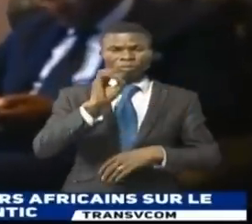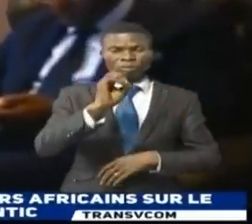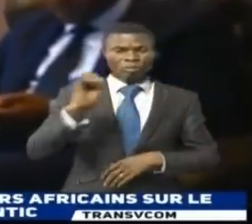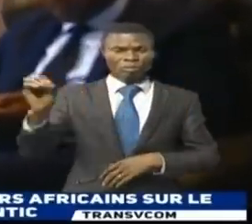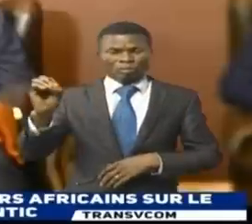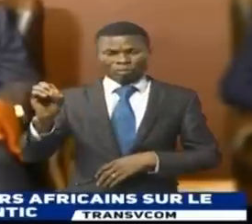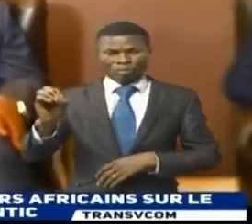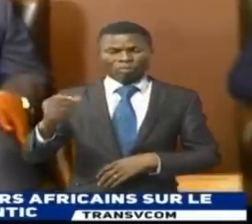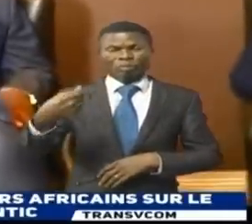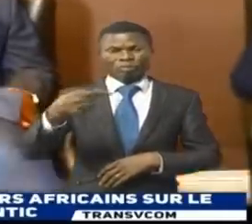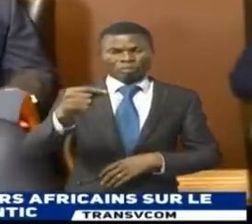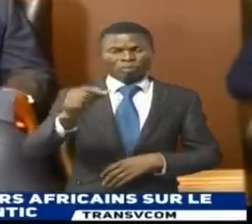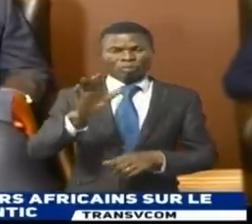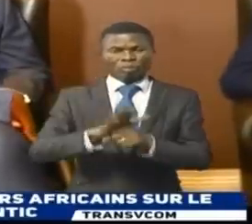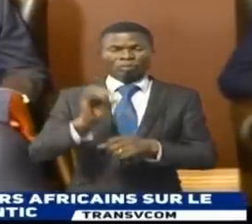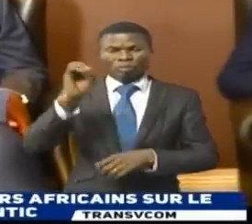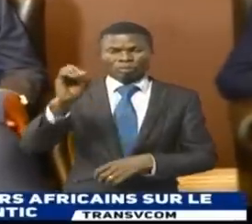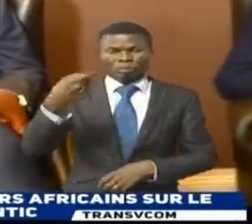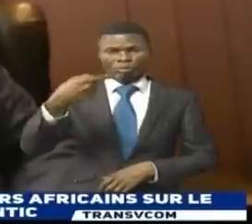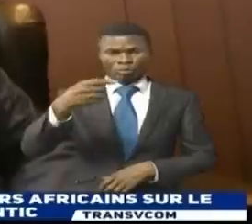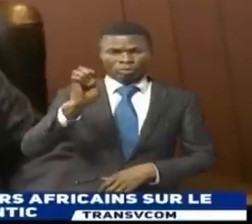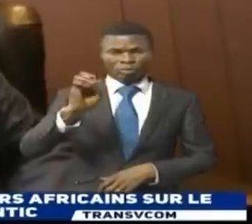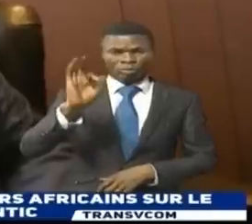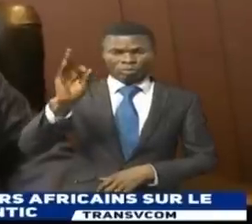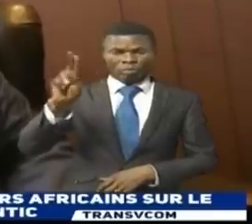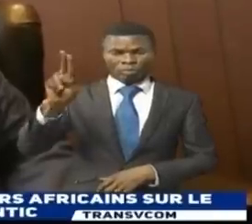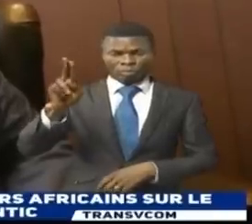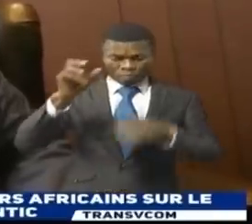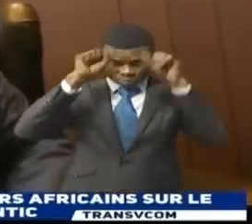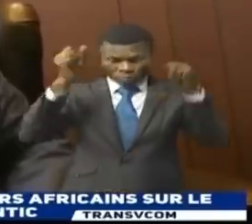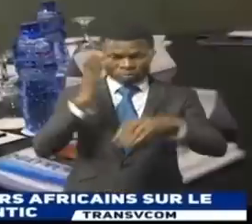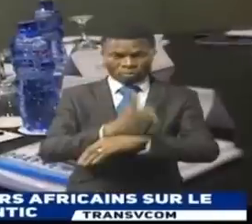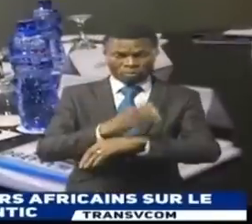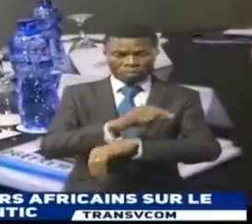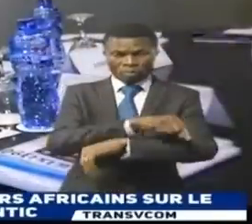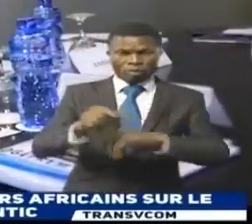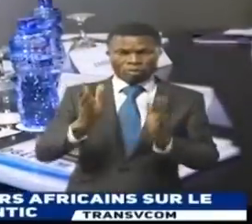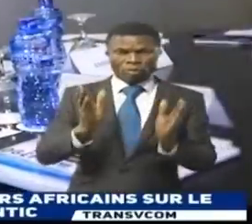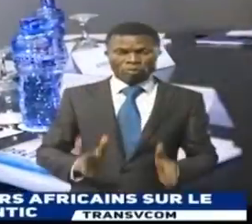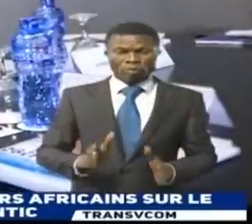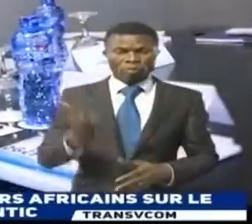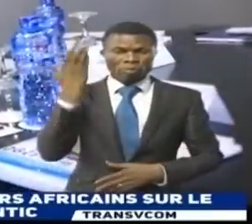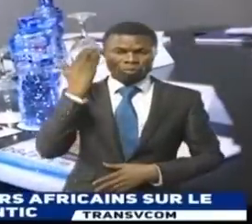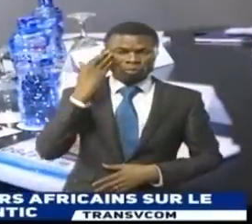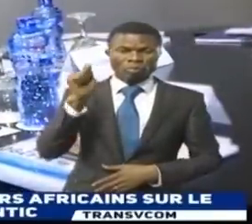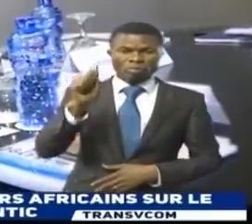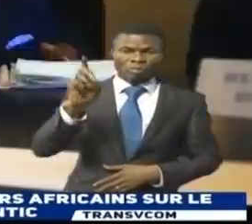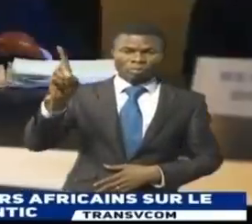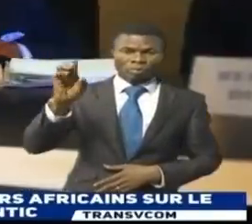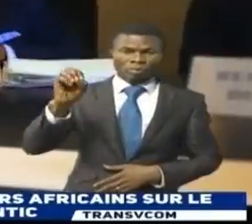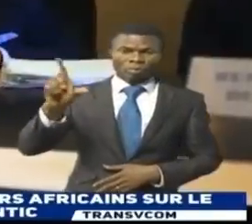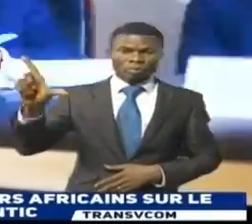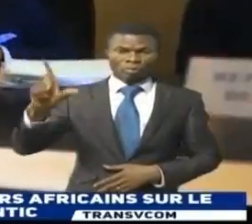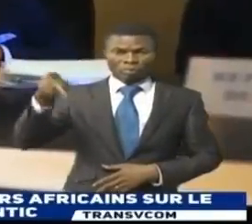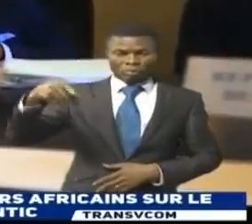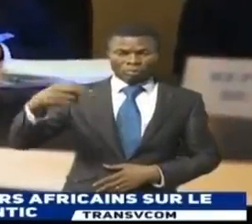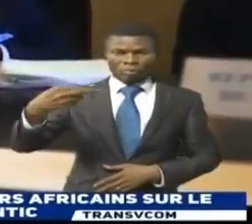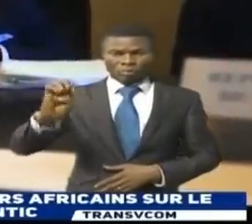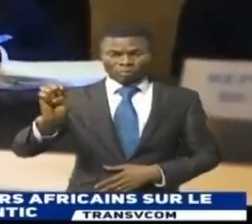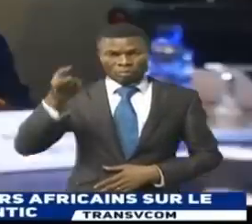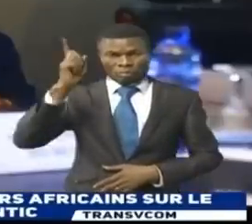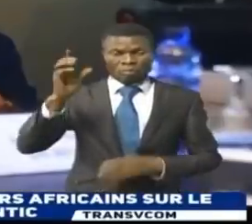gestion multimodal au GFREM. Présidé par le président du conseil d'administration, Adolphe Amissi Maputano, cet tout premier